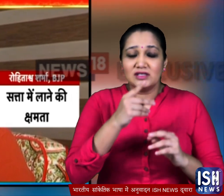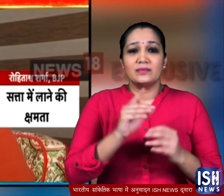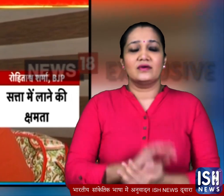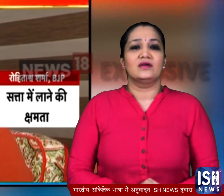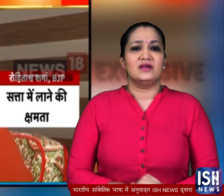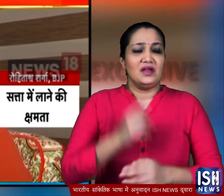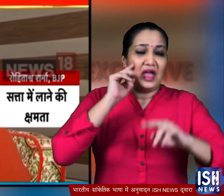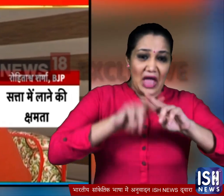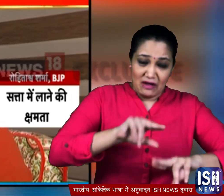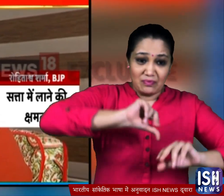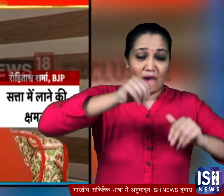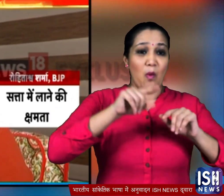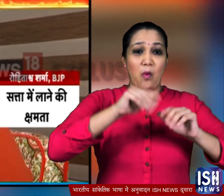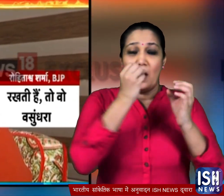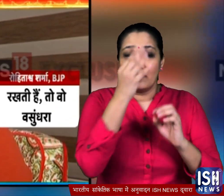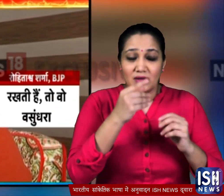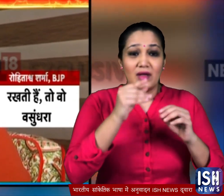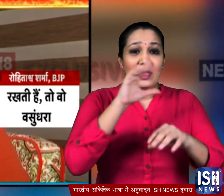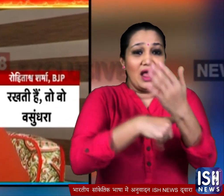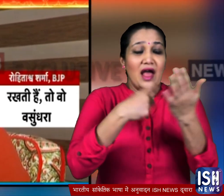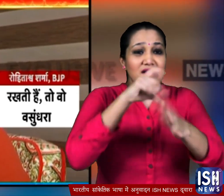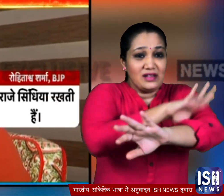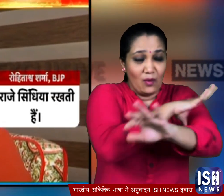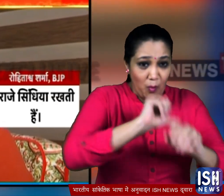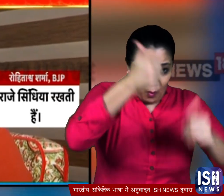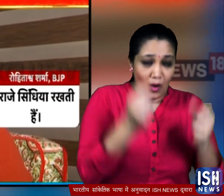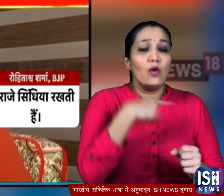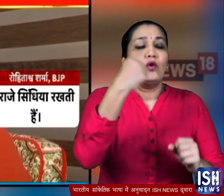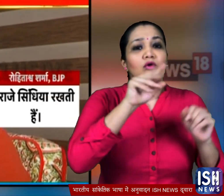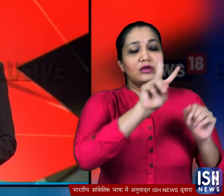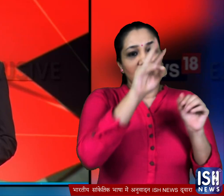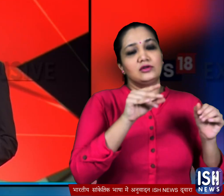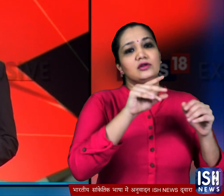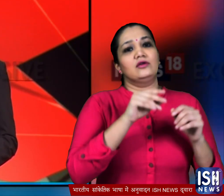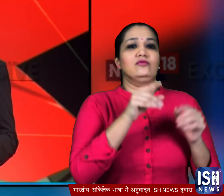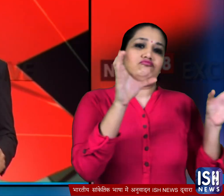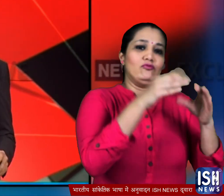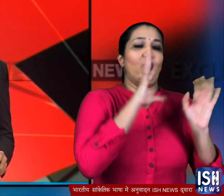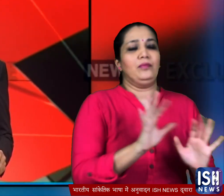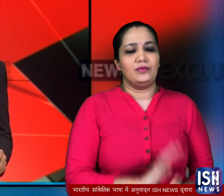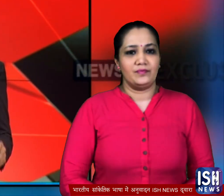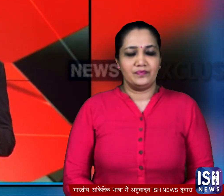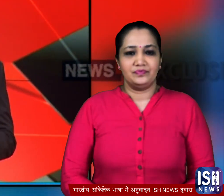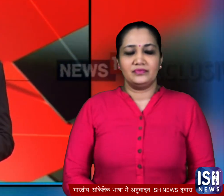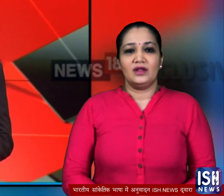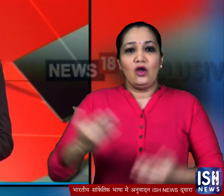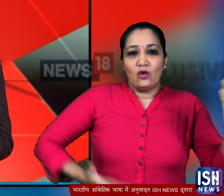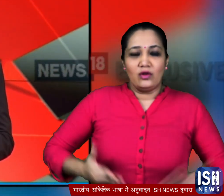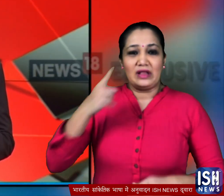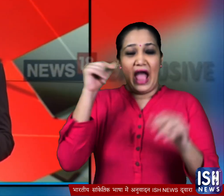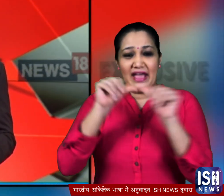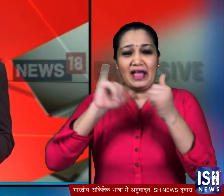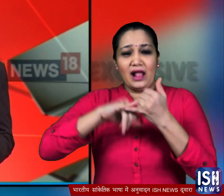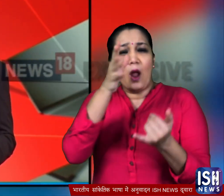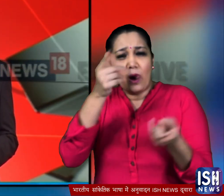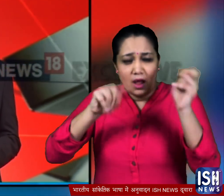को सत्ता में वापस लाने की क्षमता रखती है तो वसुंधरा राजे सिंधिया रखती है। कोलकाता में फर्जी आईएएस अफसर बनकर लोगों